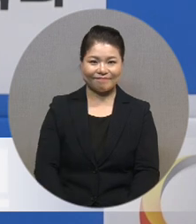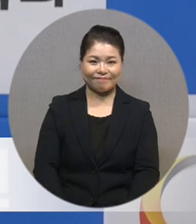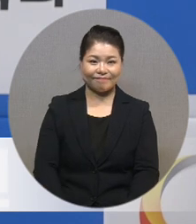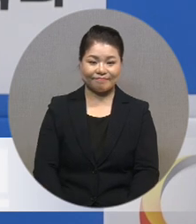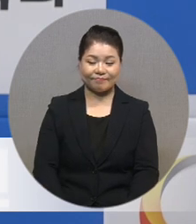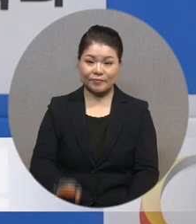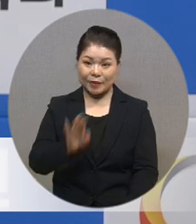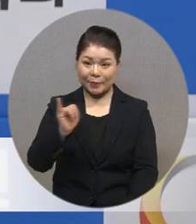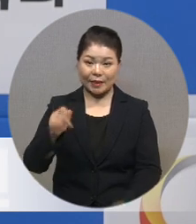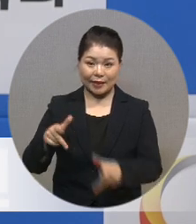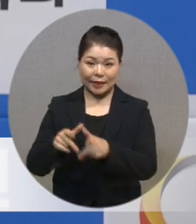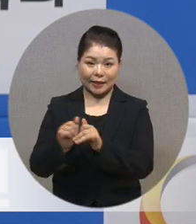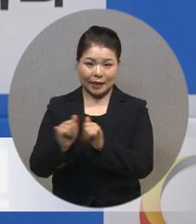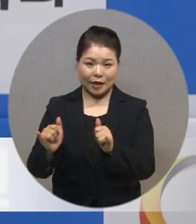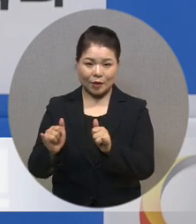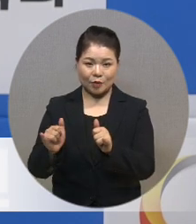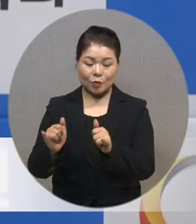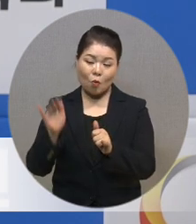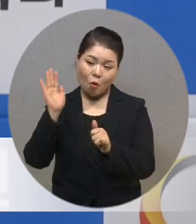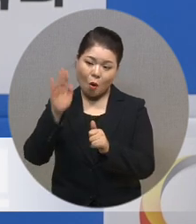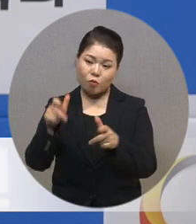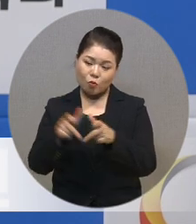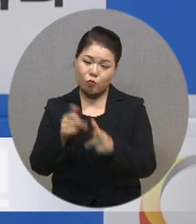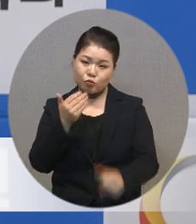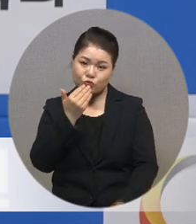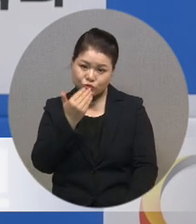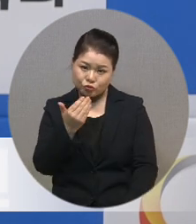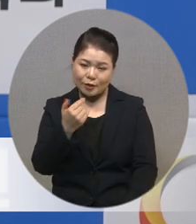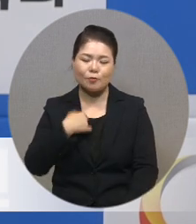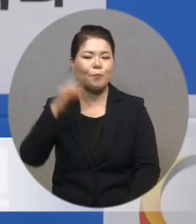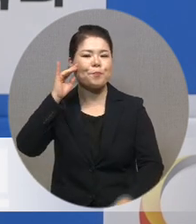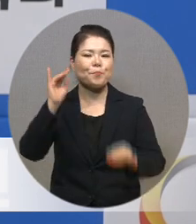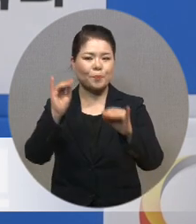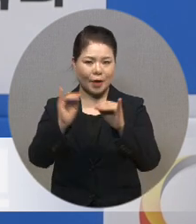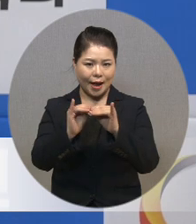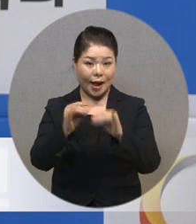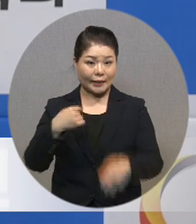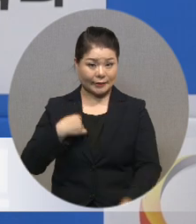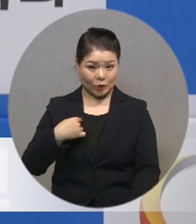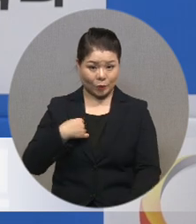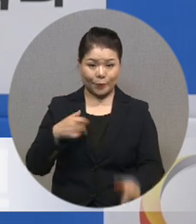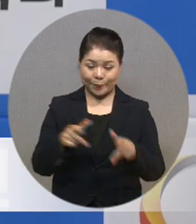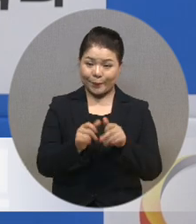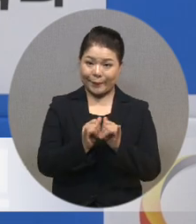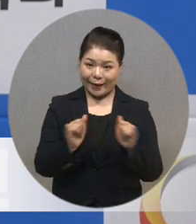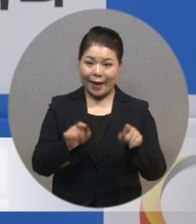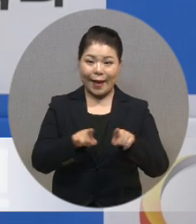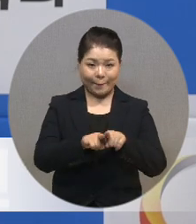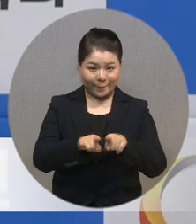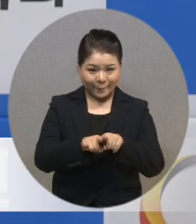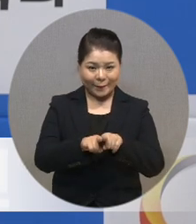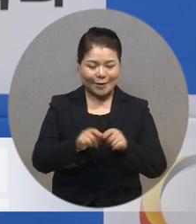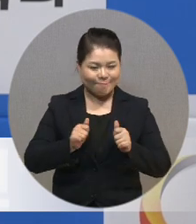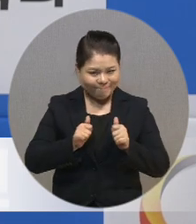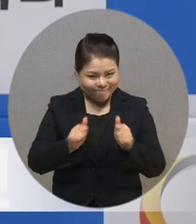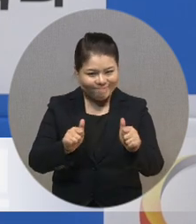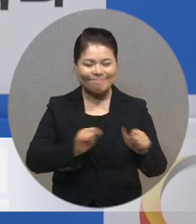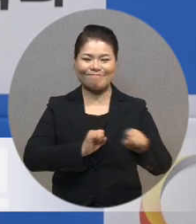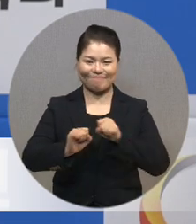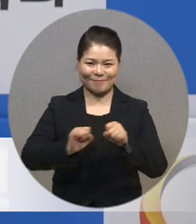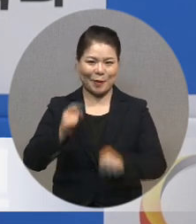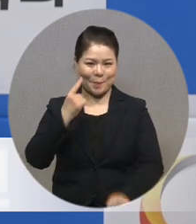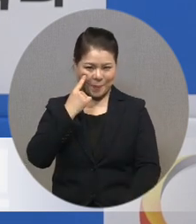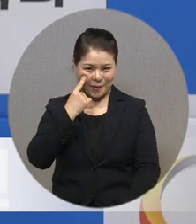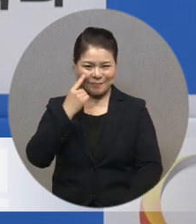우리 비장애인들도 잠재적인 장애인이다 말을 저는 동감을 합니다. 저 또한 장애인들과 함께 열심히